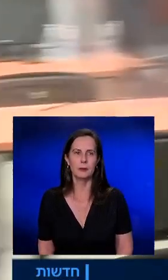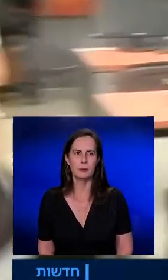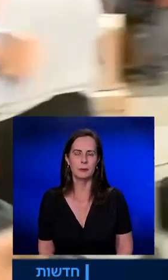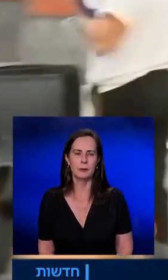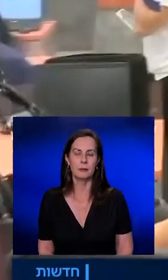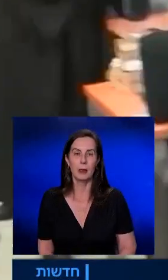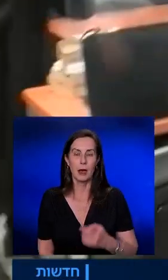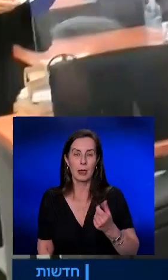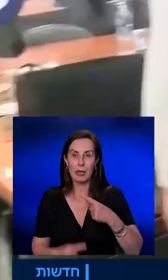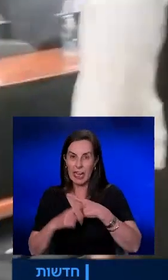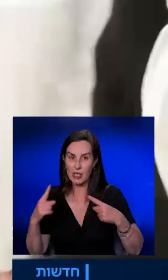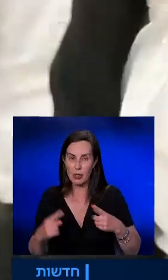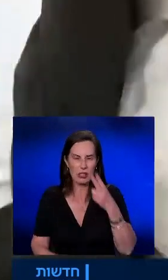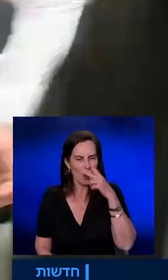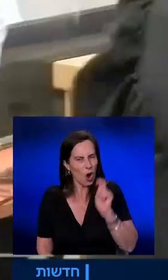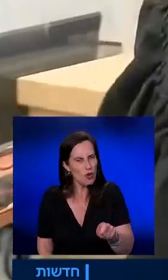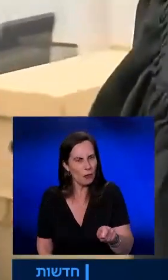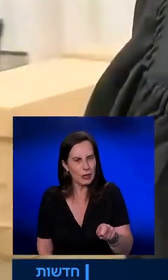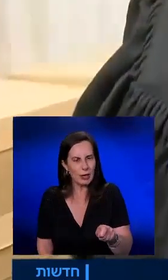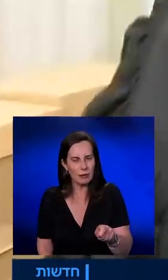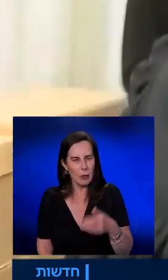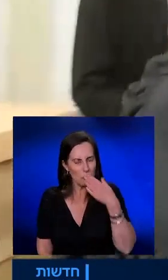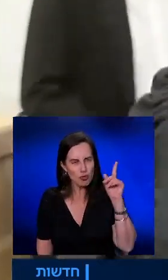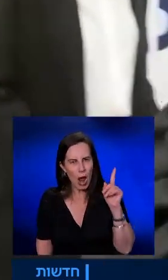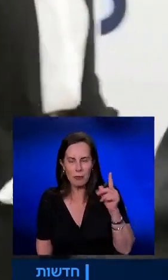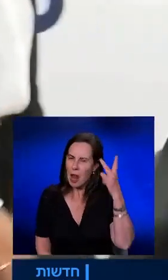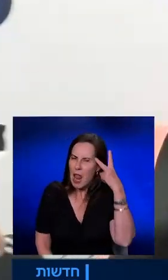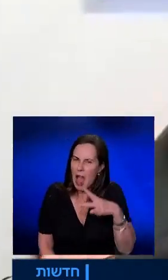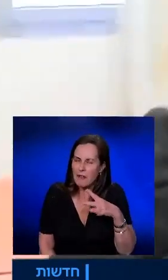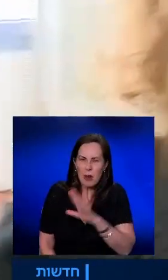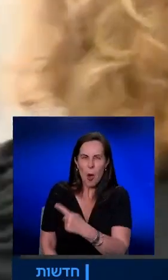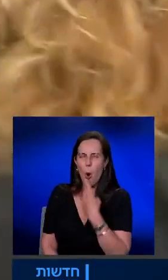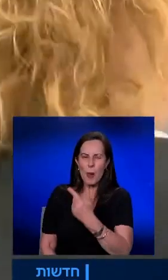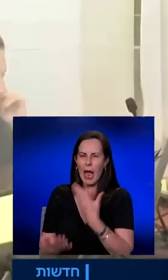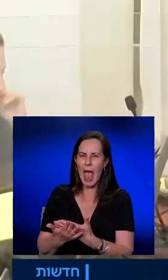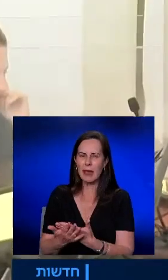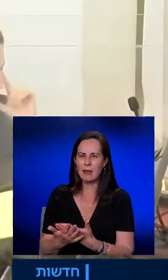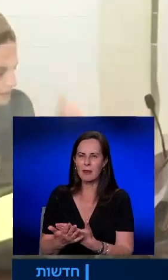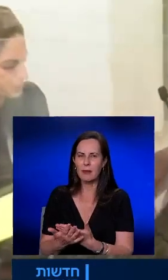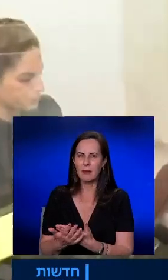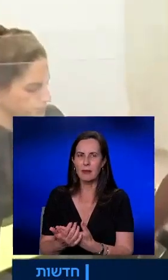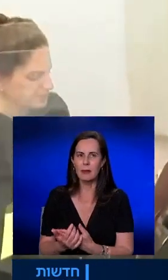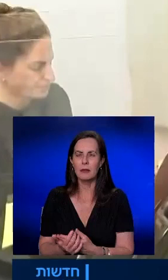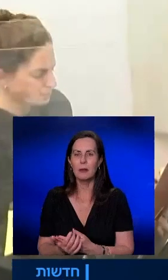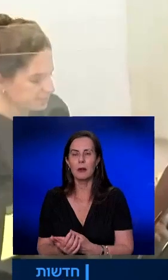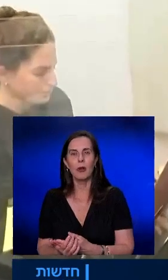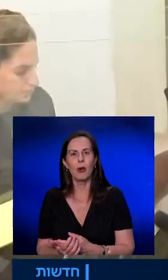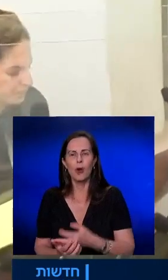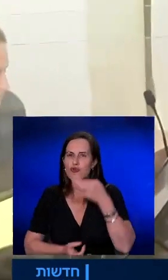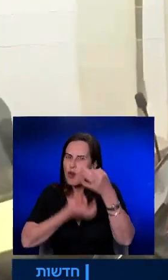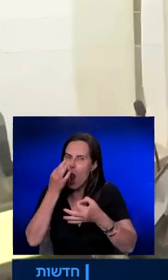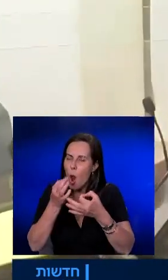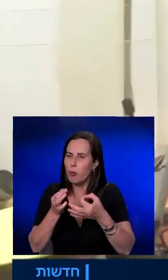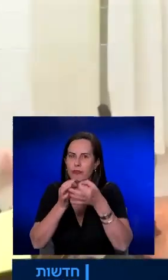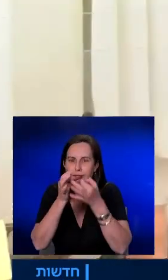כמעט חצי שעה ניסו שופטי בית המשפט המחוזי בירושלים להבין את דברי עד המדינה שלמה פילבר. בשאלות מפורשות,